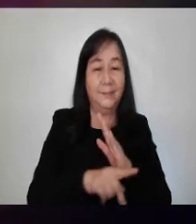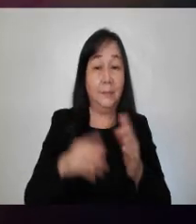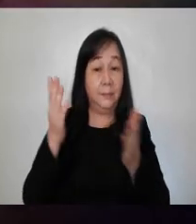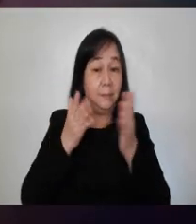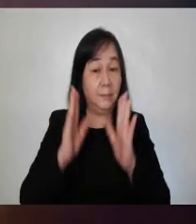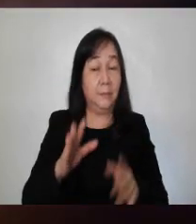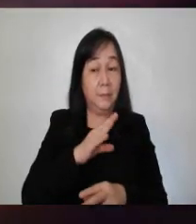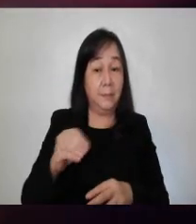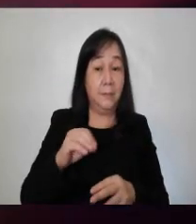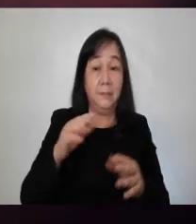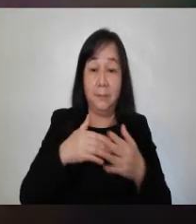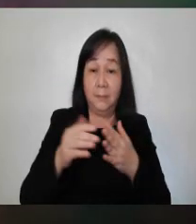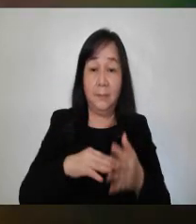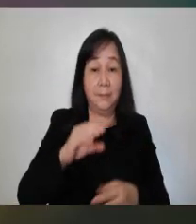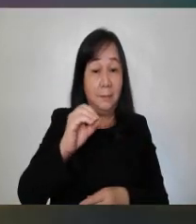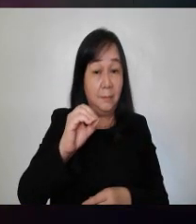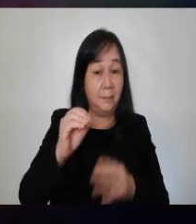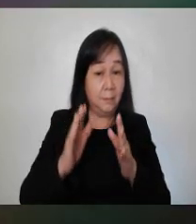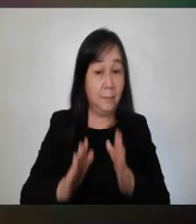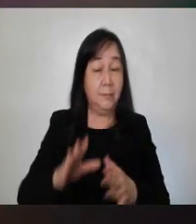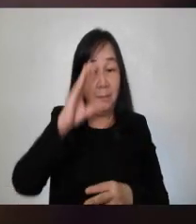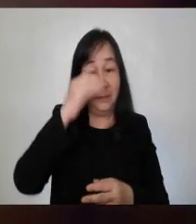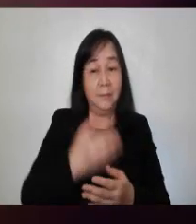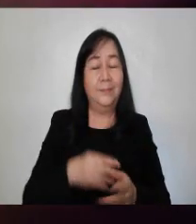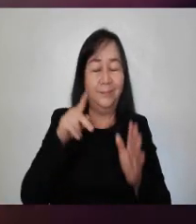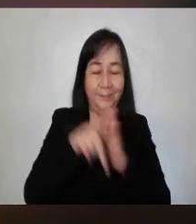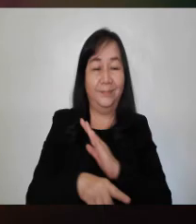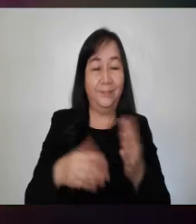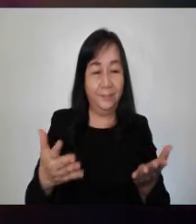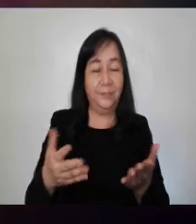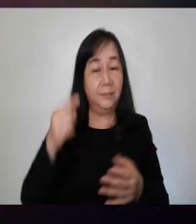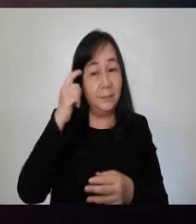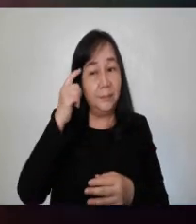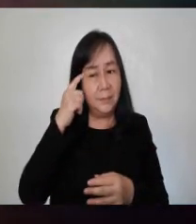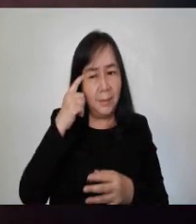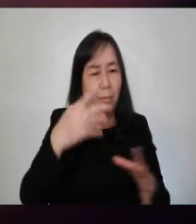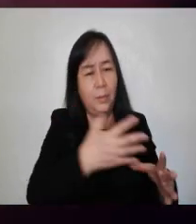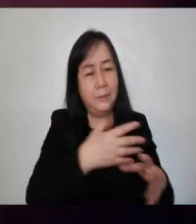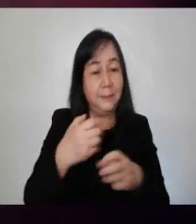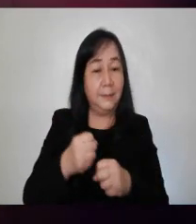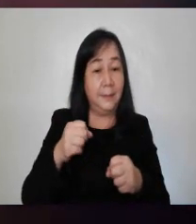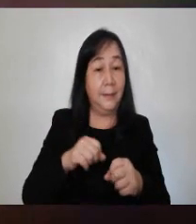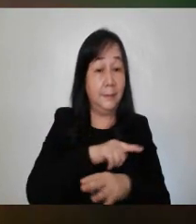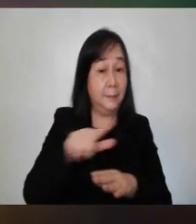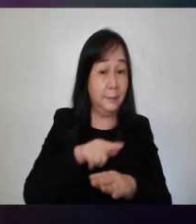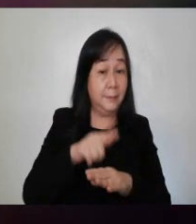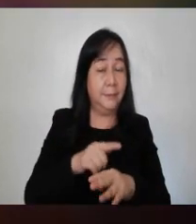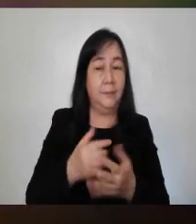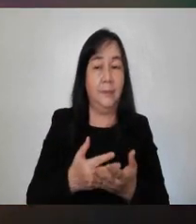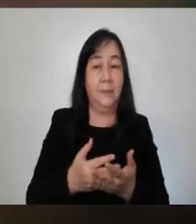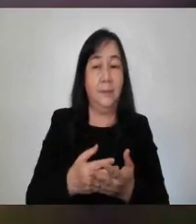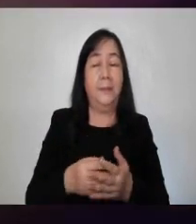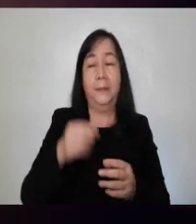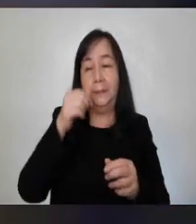kanila. Maging ang anak ng may-ari ay kanilang pinatay. Iniisip na maaangkin nila ang ubasan. Ipinakikita